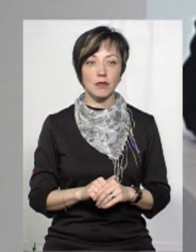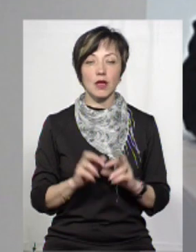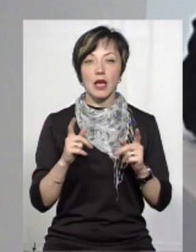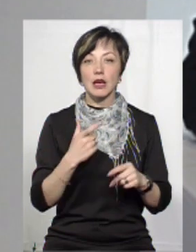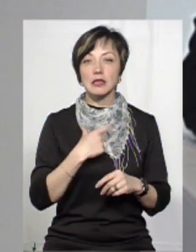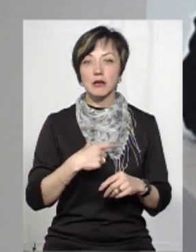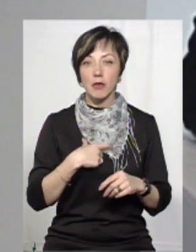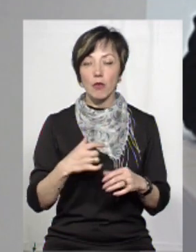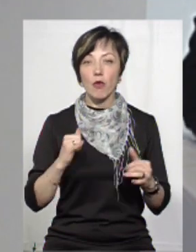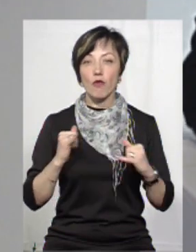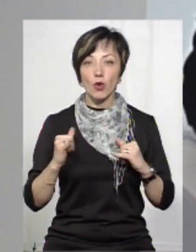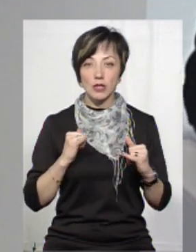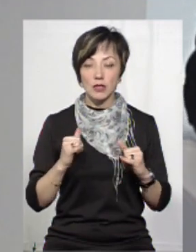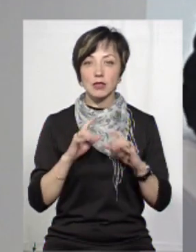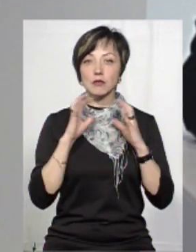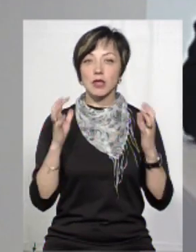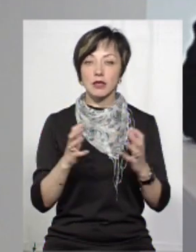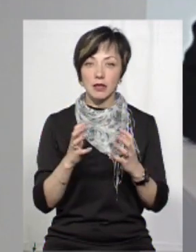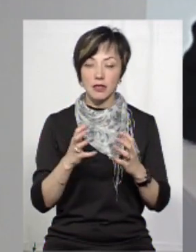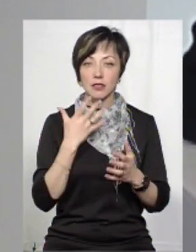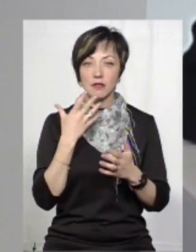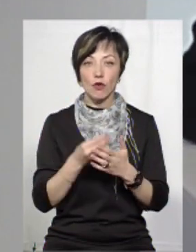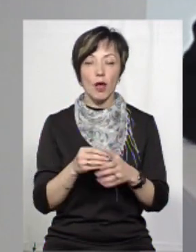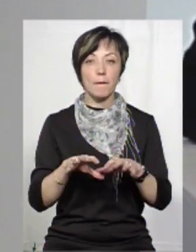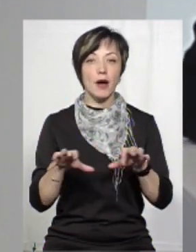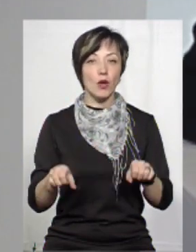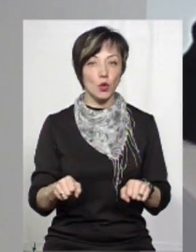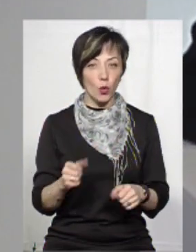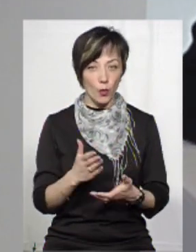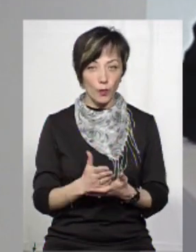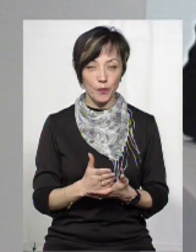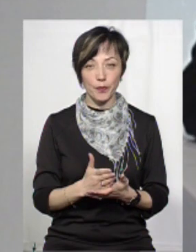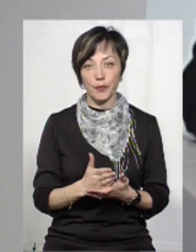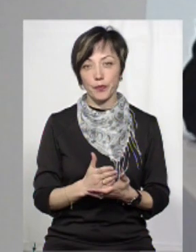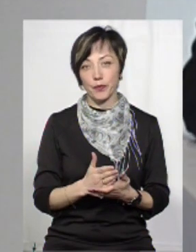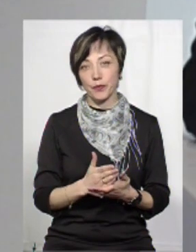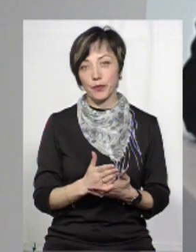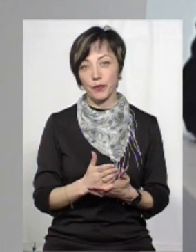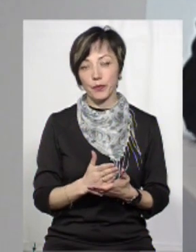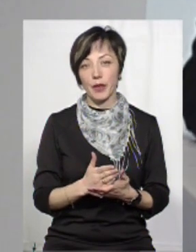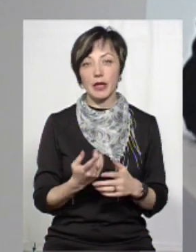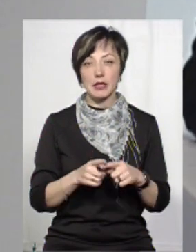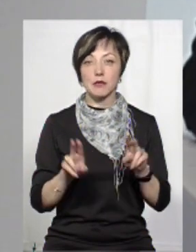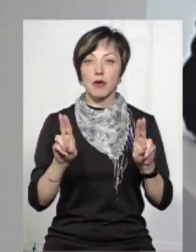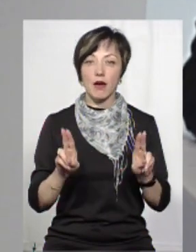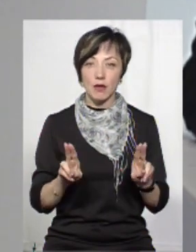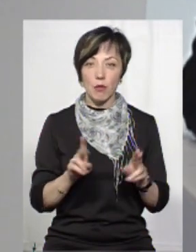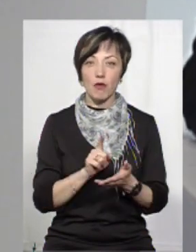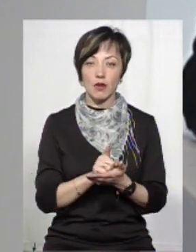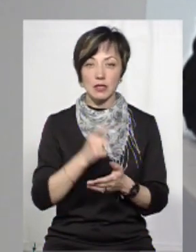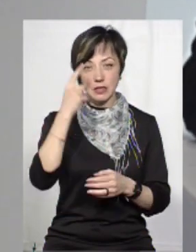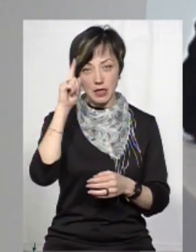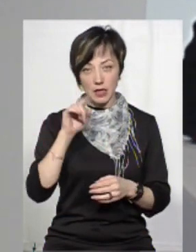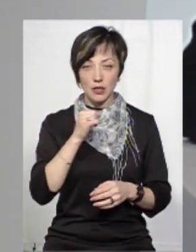Як себе поводити, аби зберегти своє майно. Ці правила